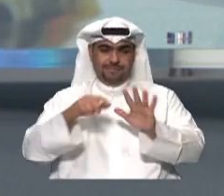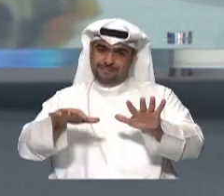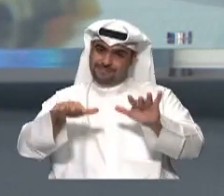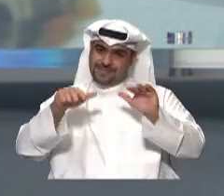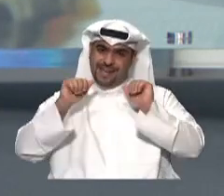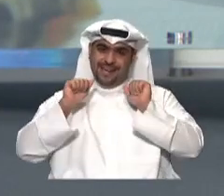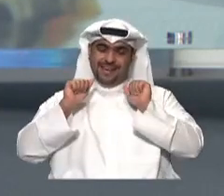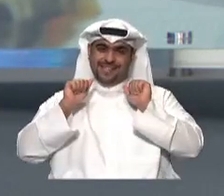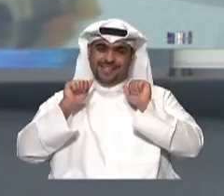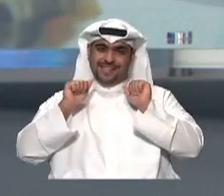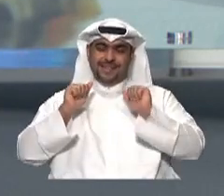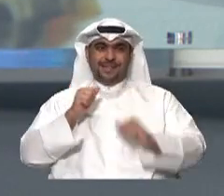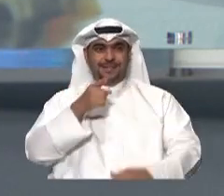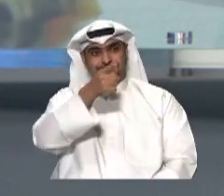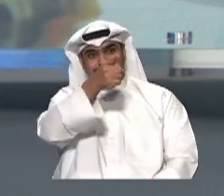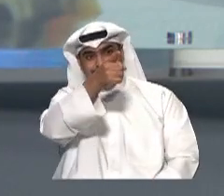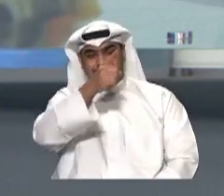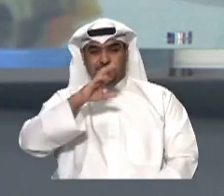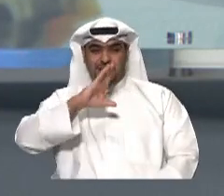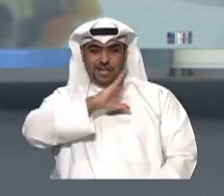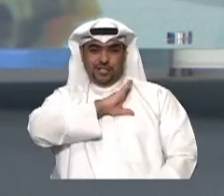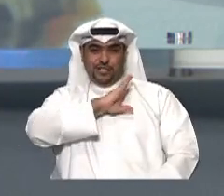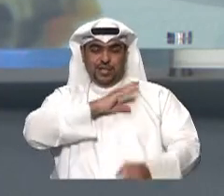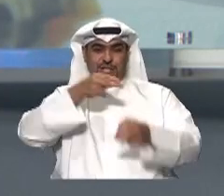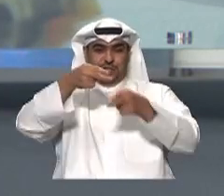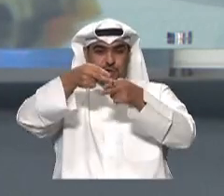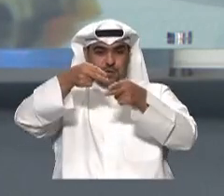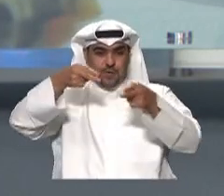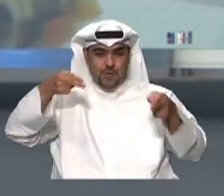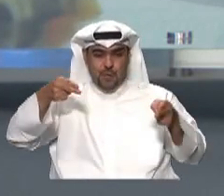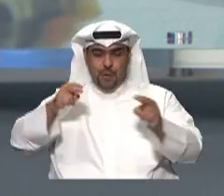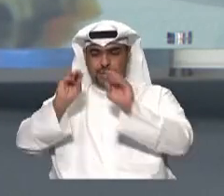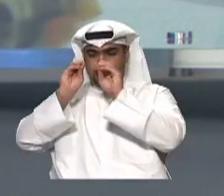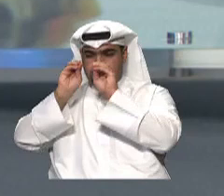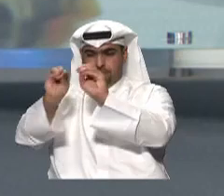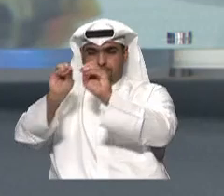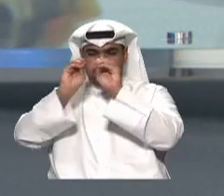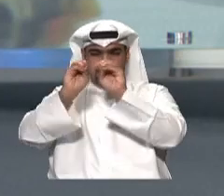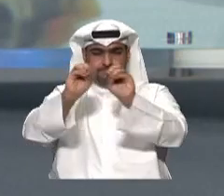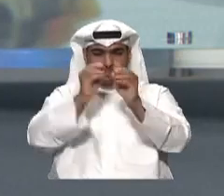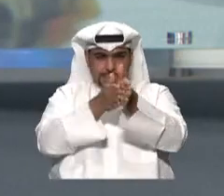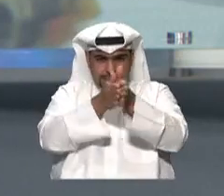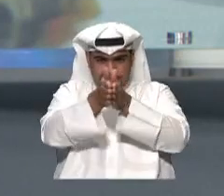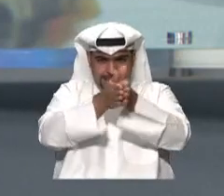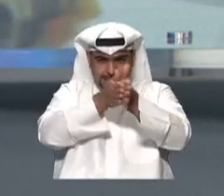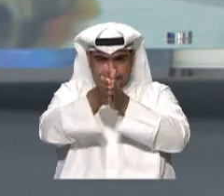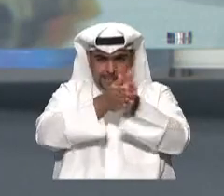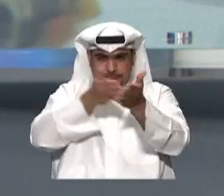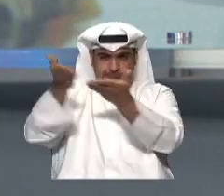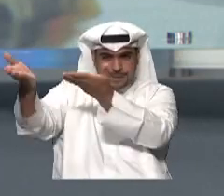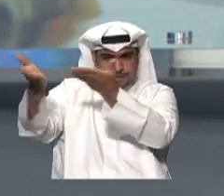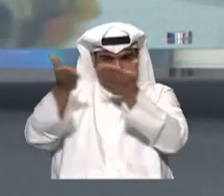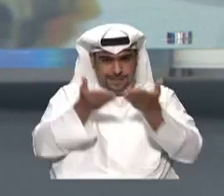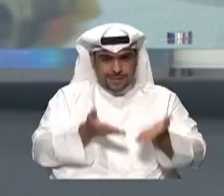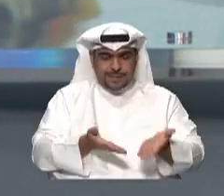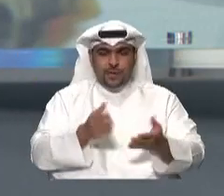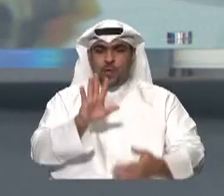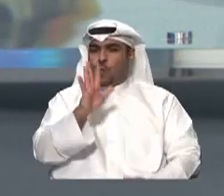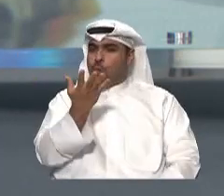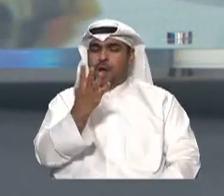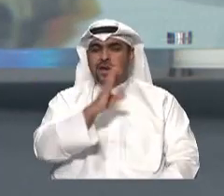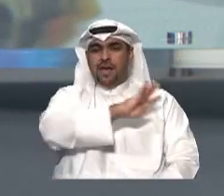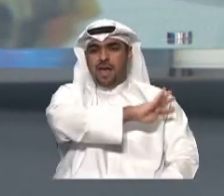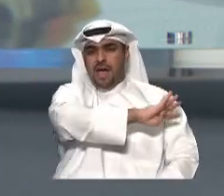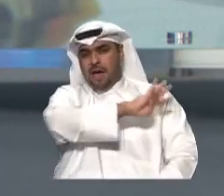وأفراد من خلال حملة كن منهم التي نظمتها رئاسة الأركان العامة للجيش ممثلة بمديرية التوجيه